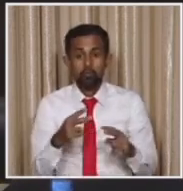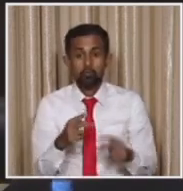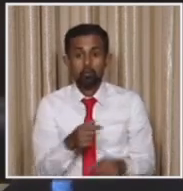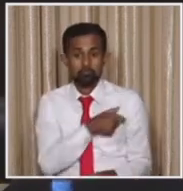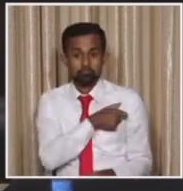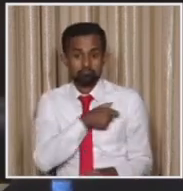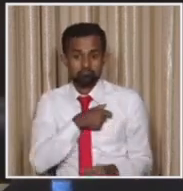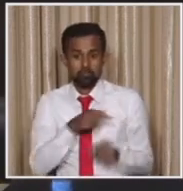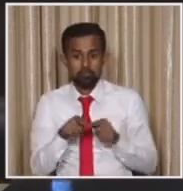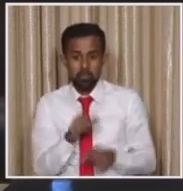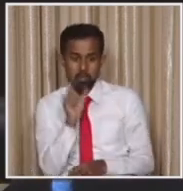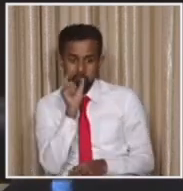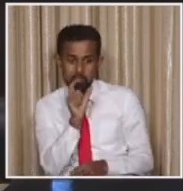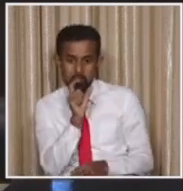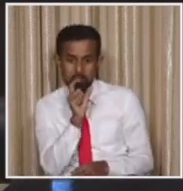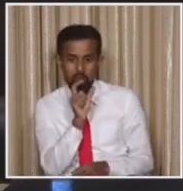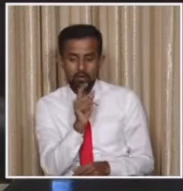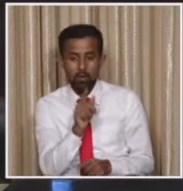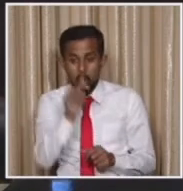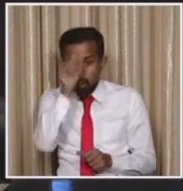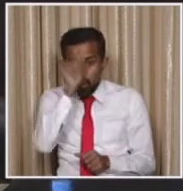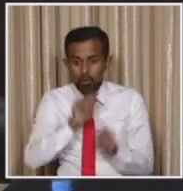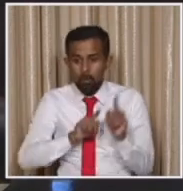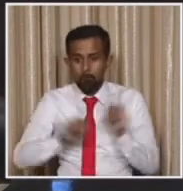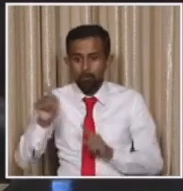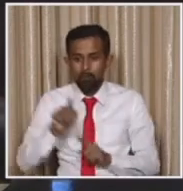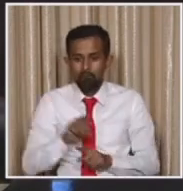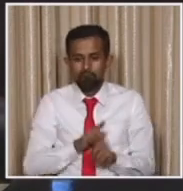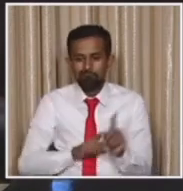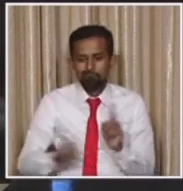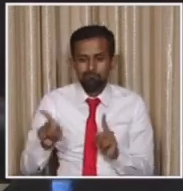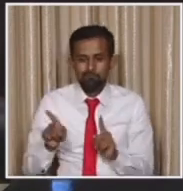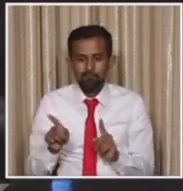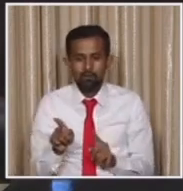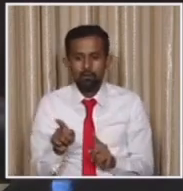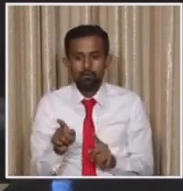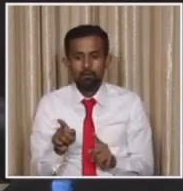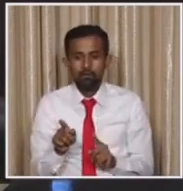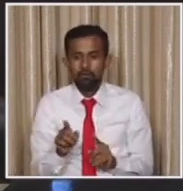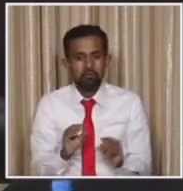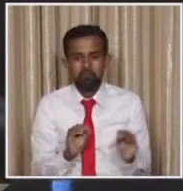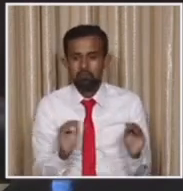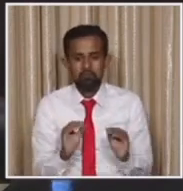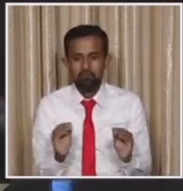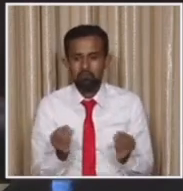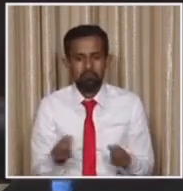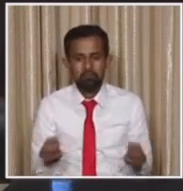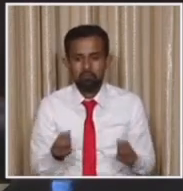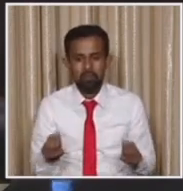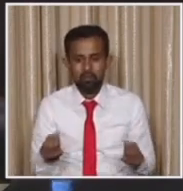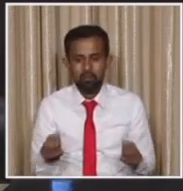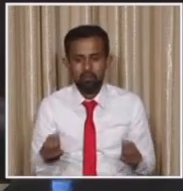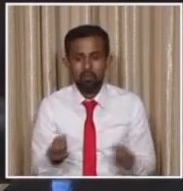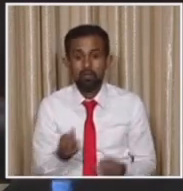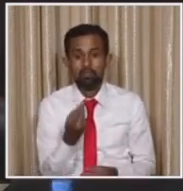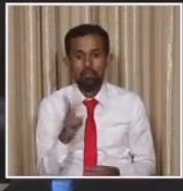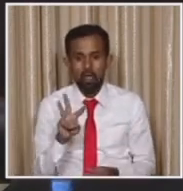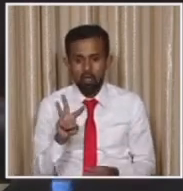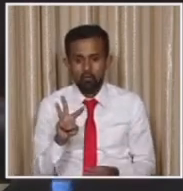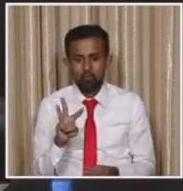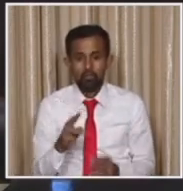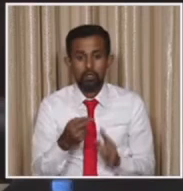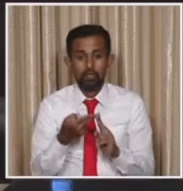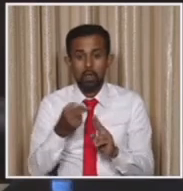මේක බලන් ඉනවා. බේරලා යන්න, පැනලා යන්න, ලිස්සලා යන්න ආන්දා වගේ මීට පස්සේ කරන්න ලැබෙන්නේ නැහැ. 13